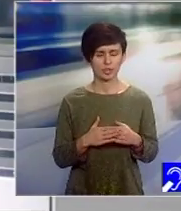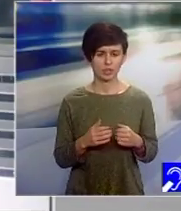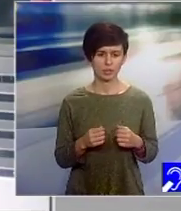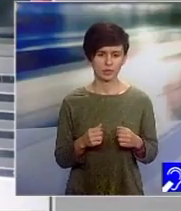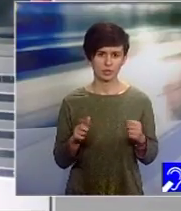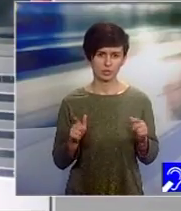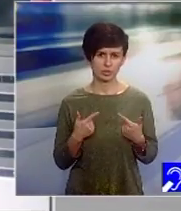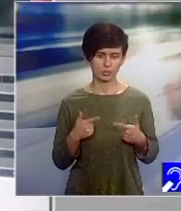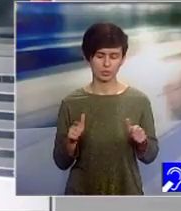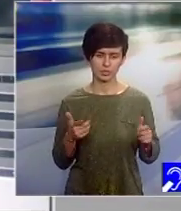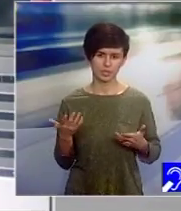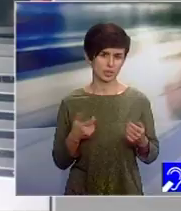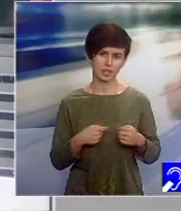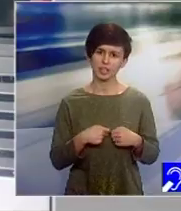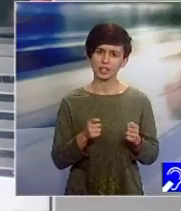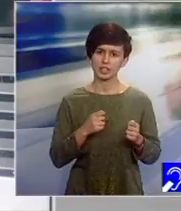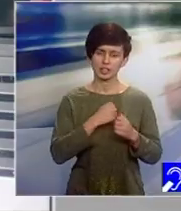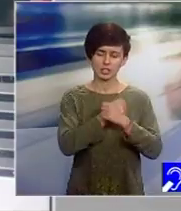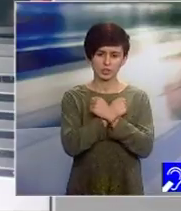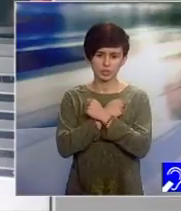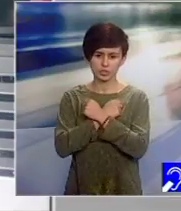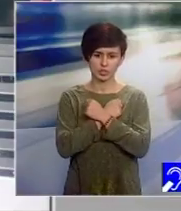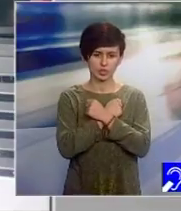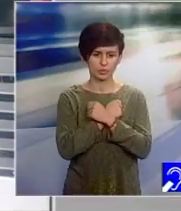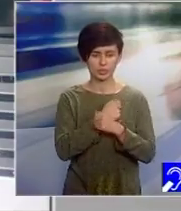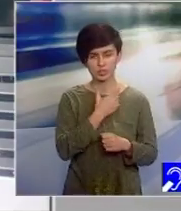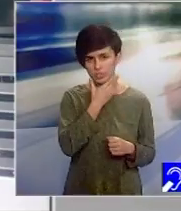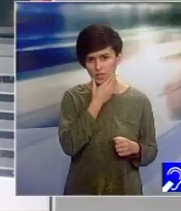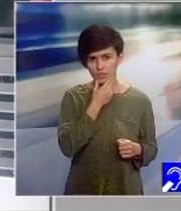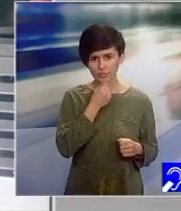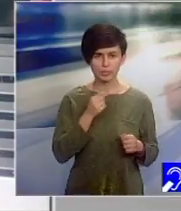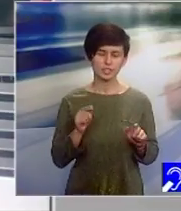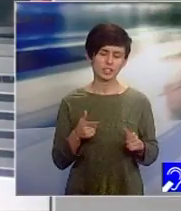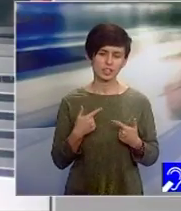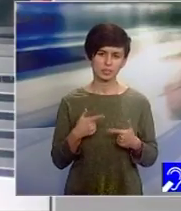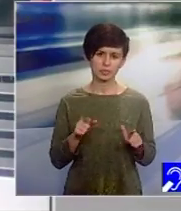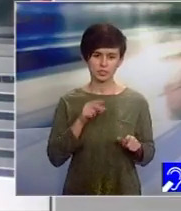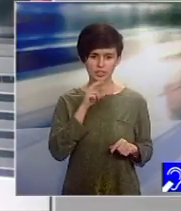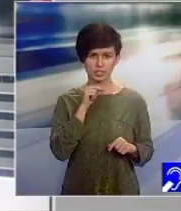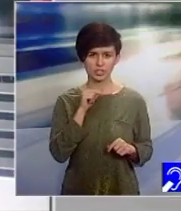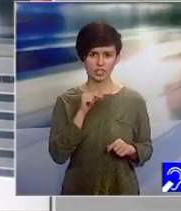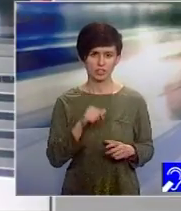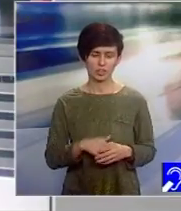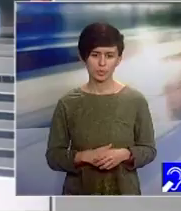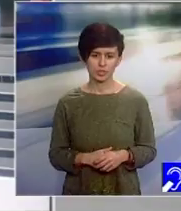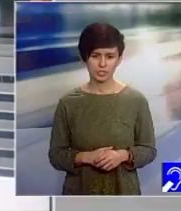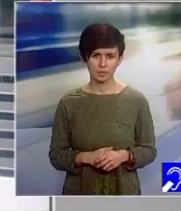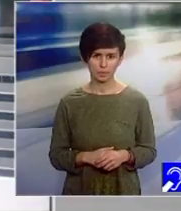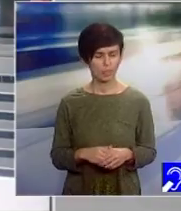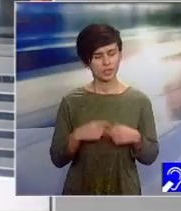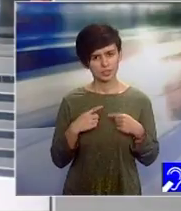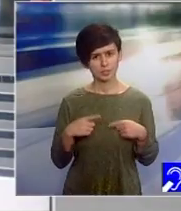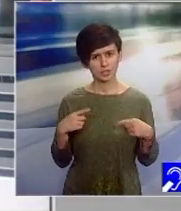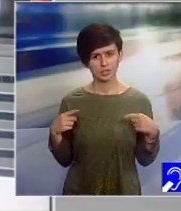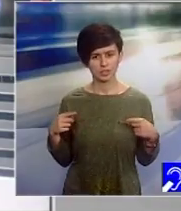o muzică pe care toată lumea o îndrăgește. Frumusețea muzicii vorbește la sine. Și până la urmă